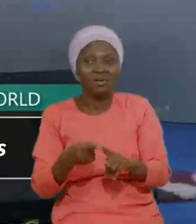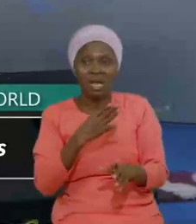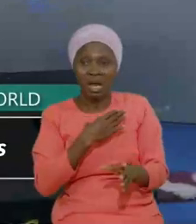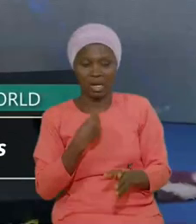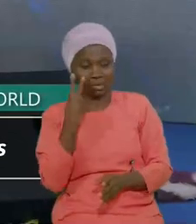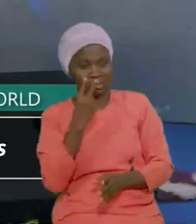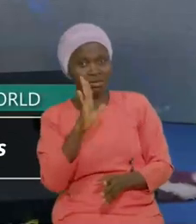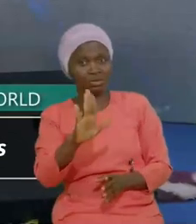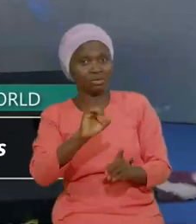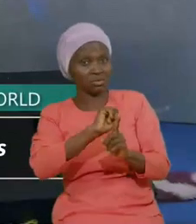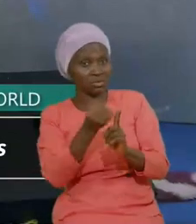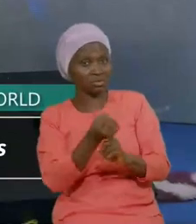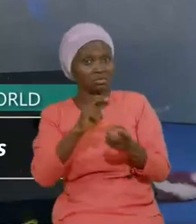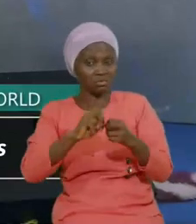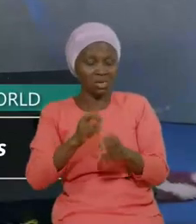sors.